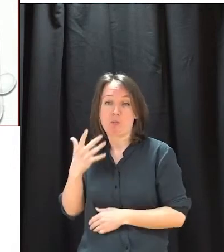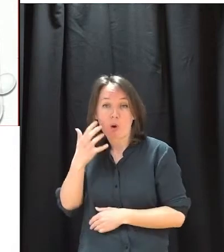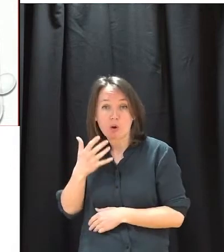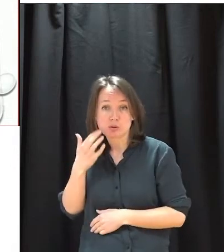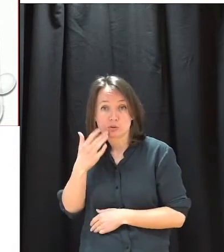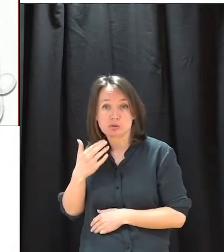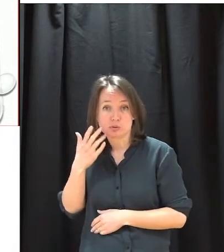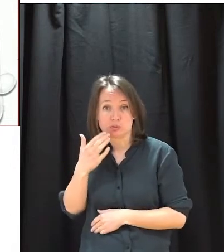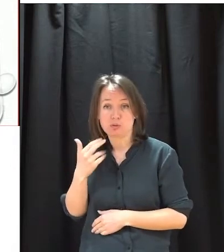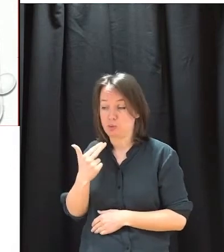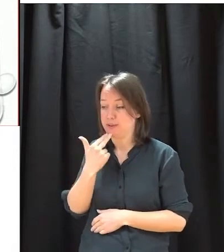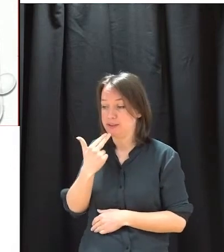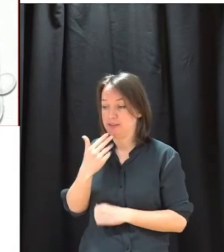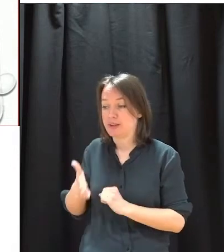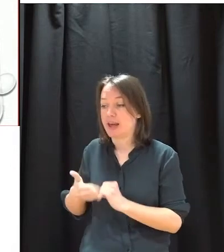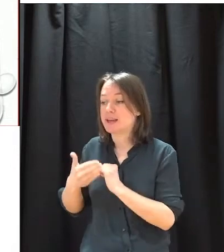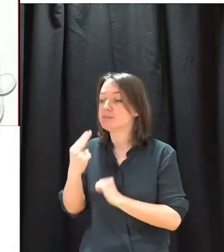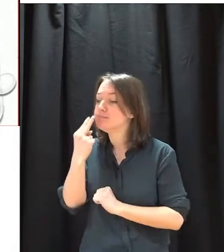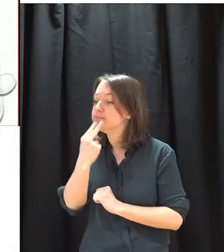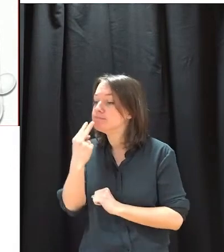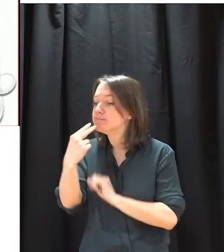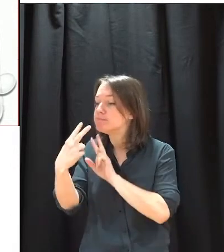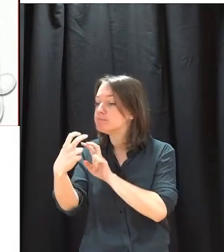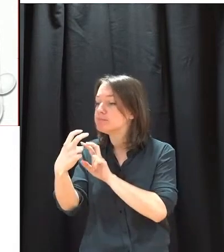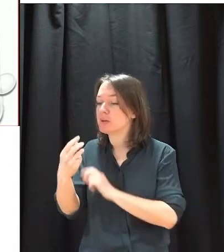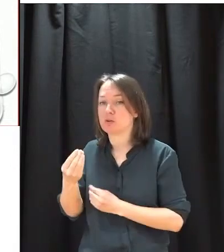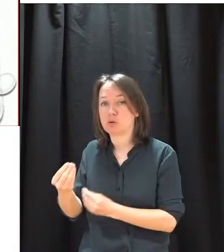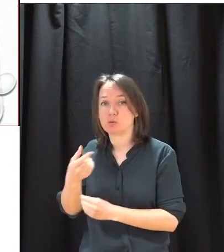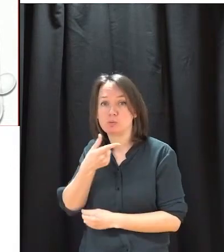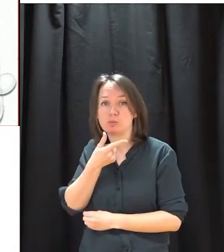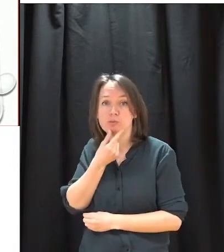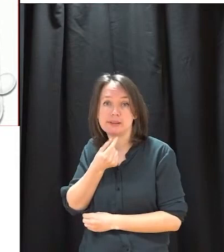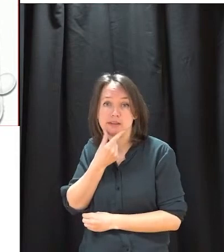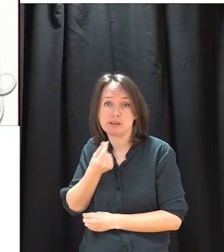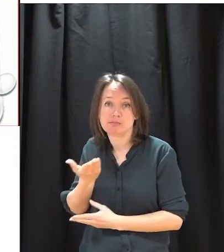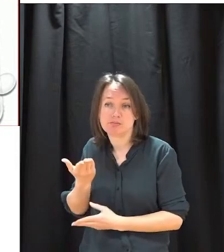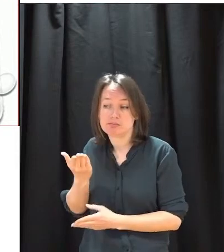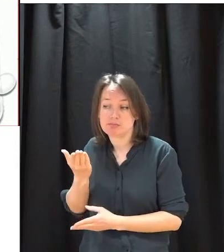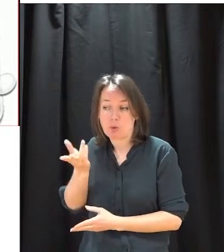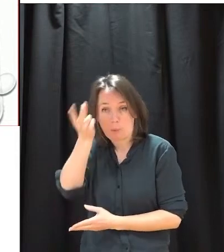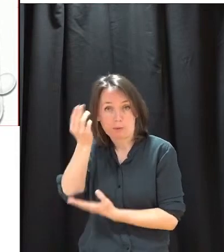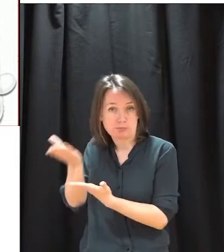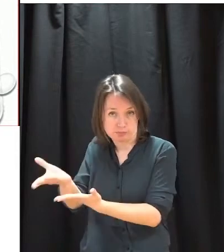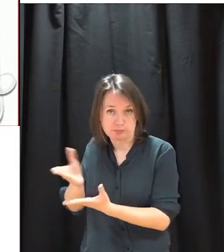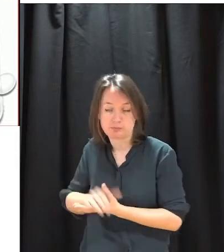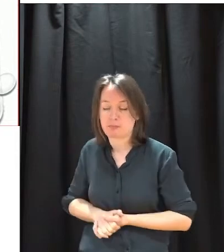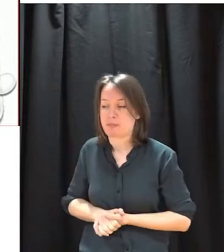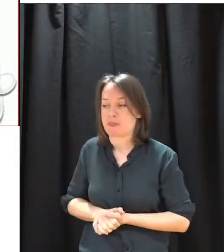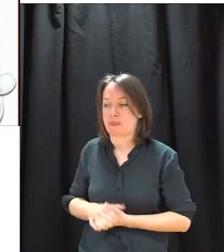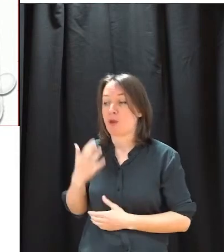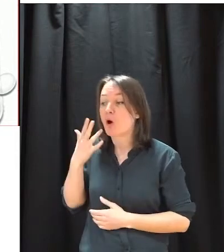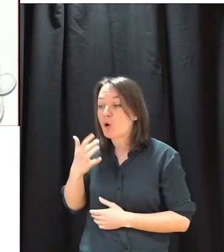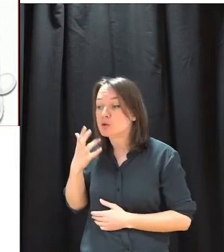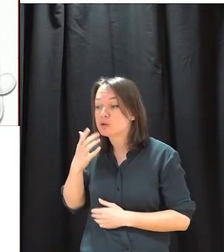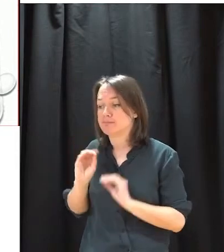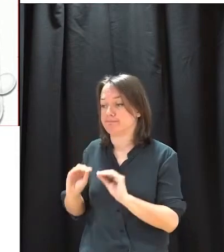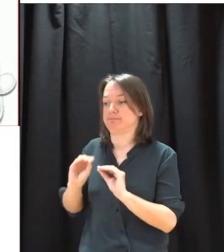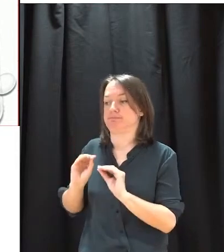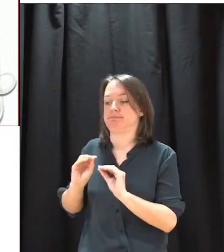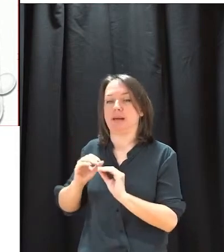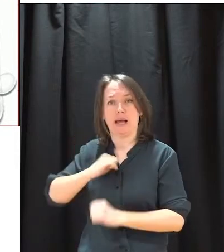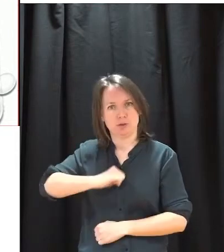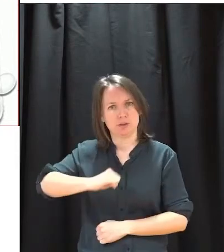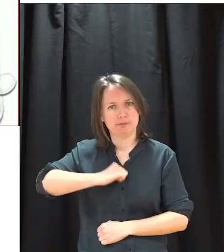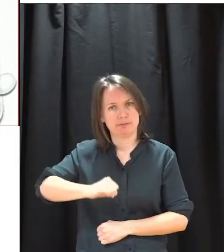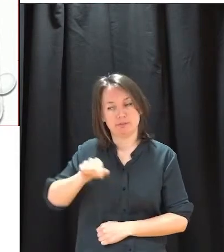labiale et qui permet d'améliorer la perception du langage oral. Et donc, il a eu du code intensivement. Il a beaucoup